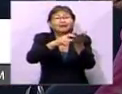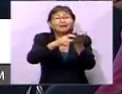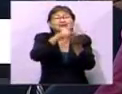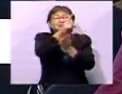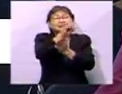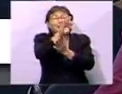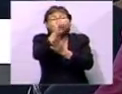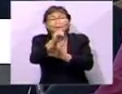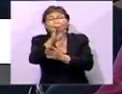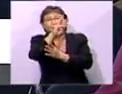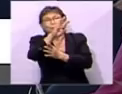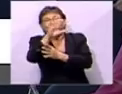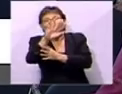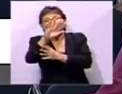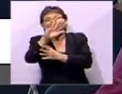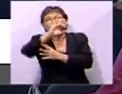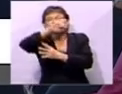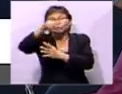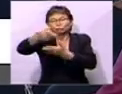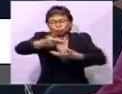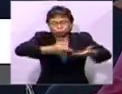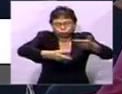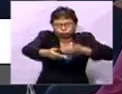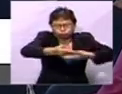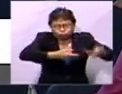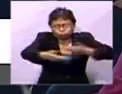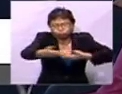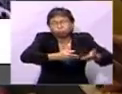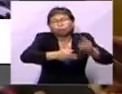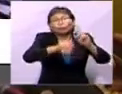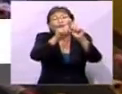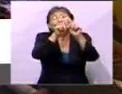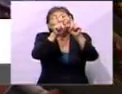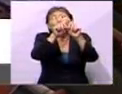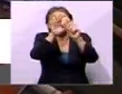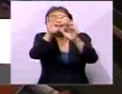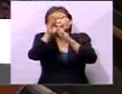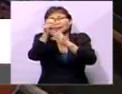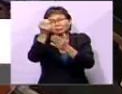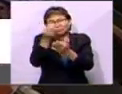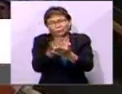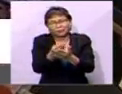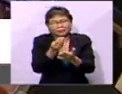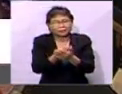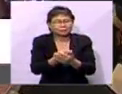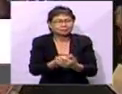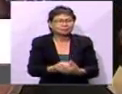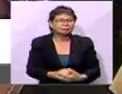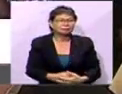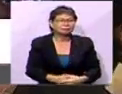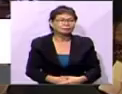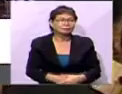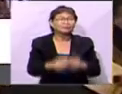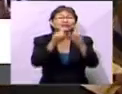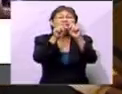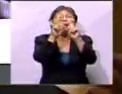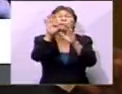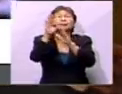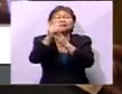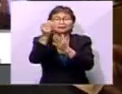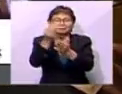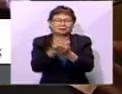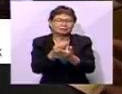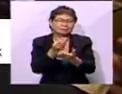65 juta transaksi bernilai lebih RM11 bilion. 7 billion last